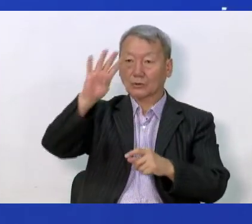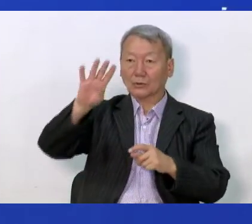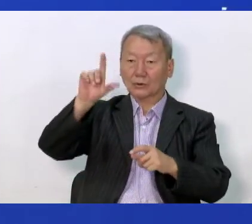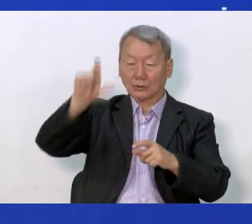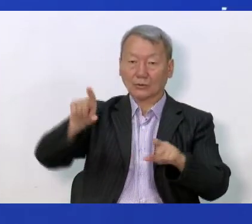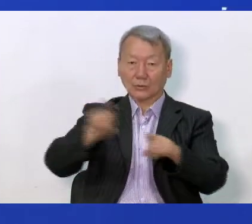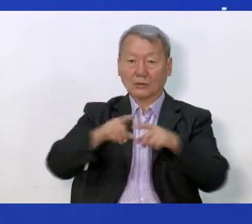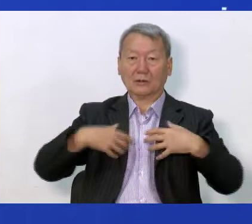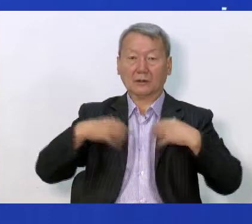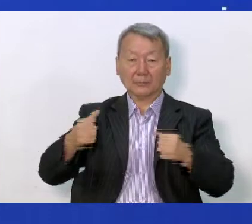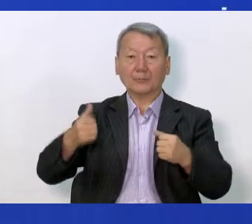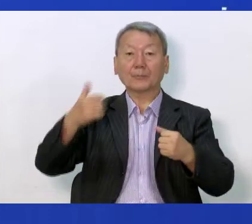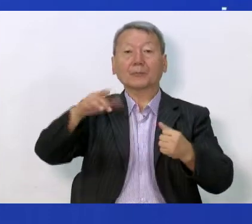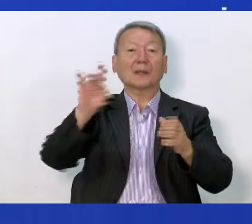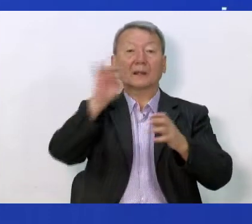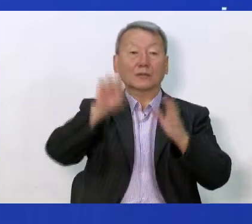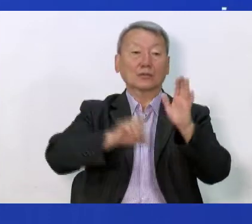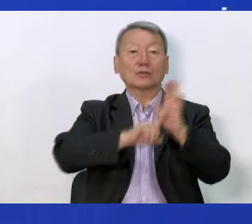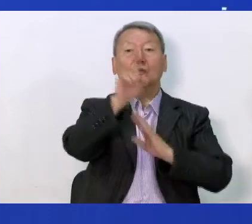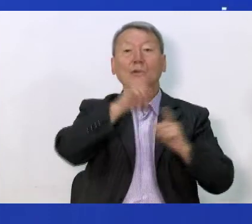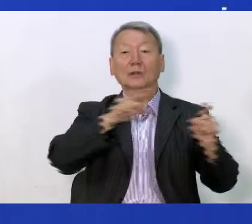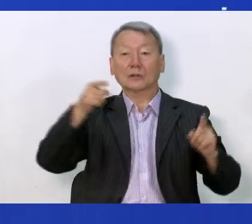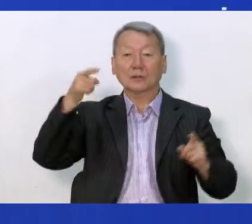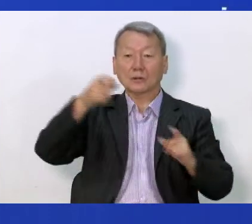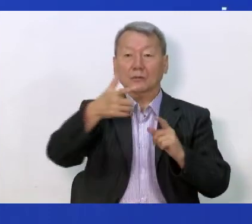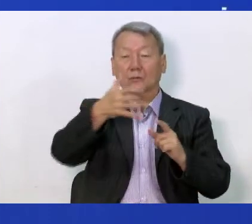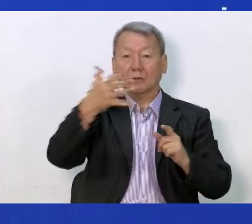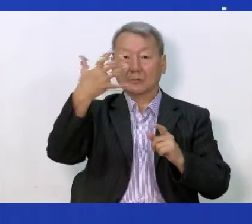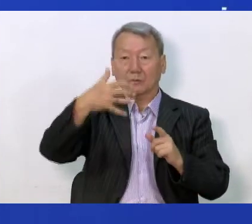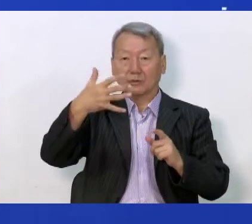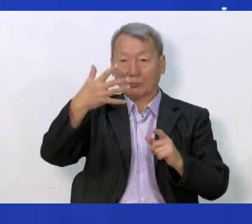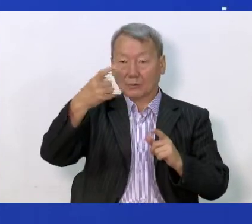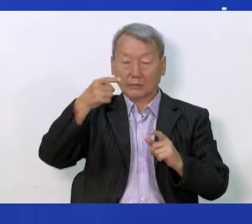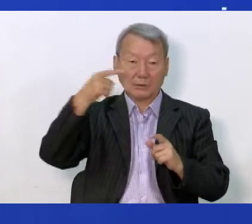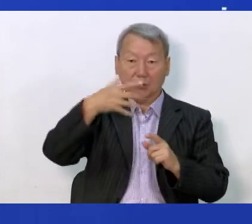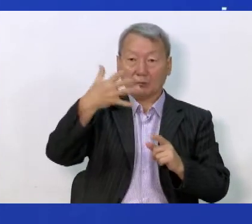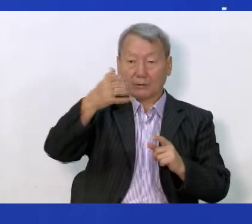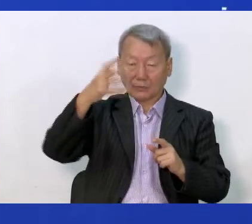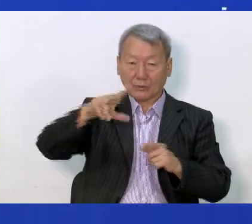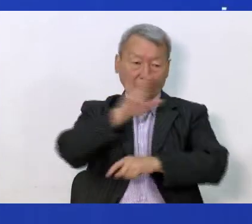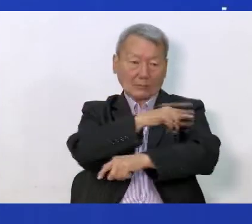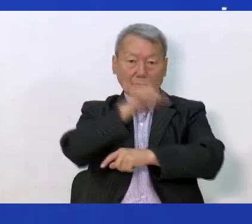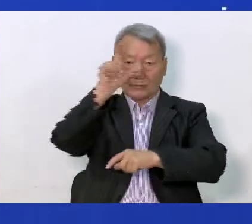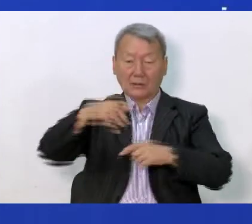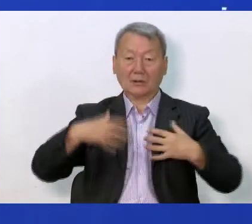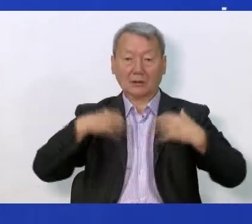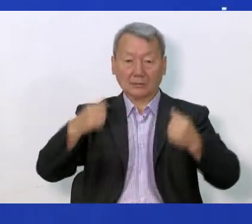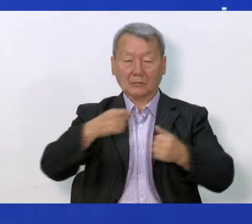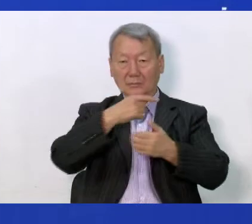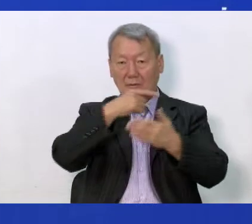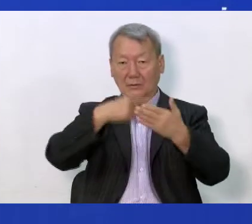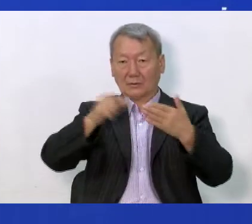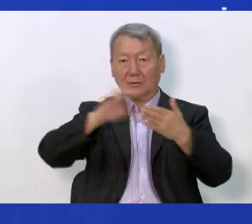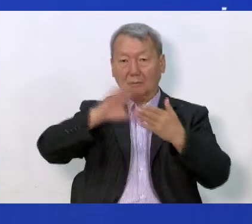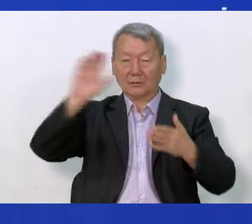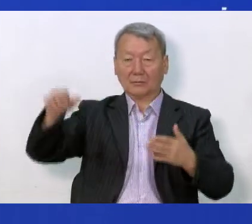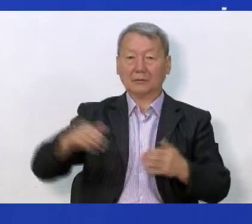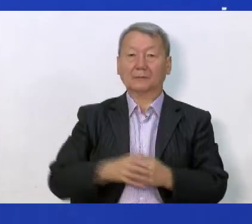айыкты. Жалпысынан республика боюнча 1500 медициналык кызматкерлер ооруканадан айыгып чыгарылды.